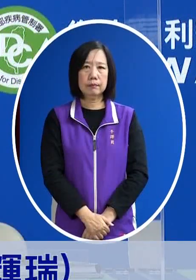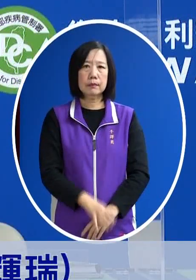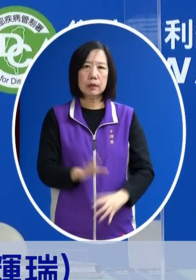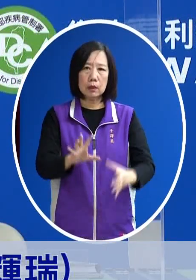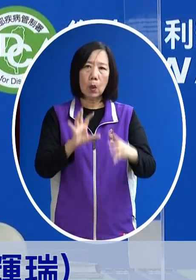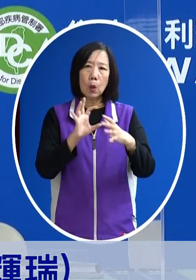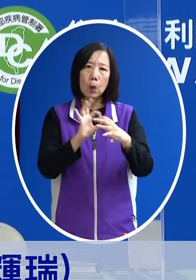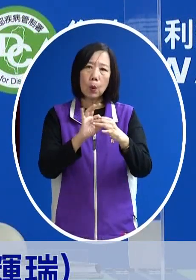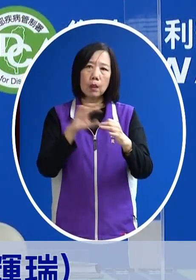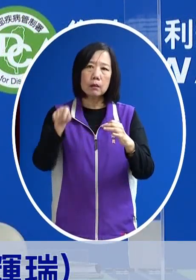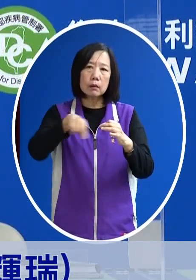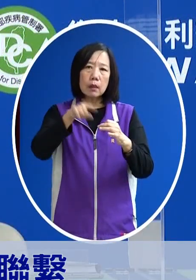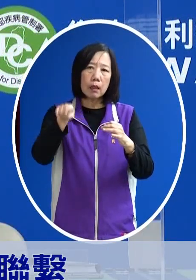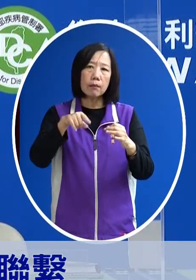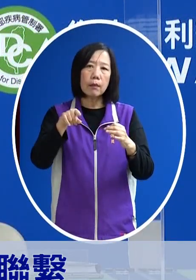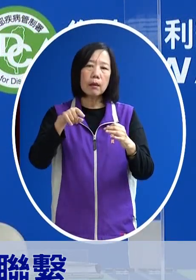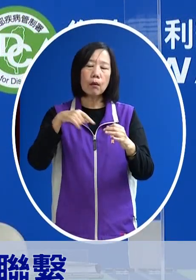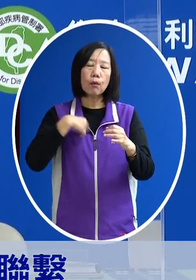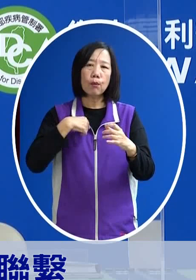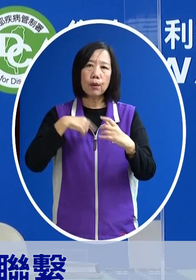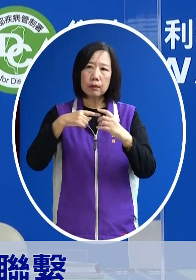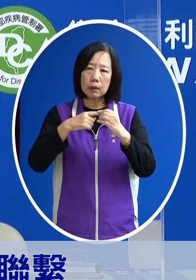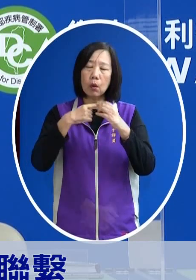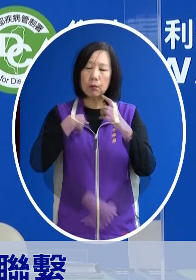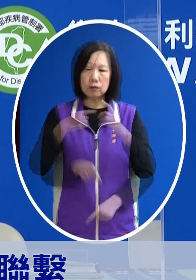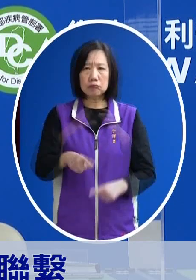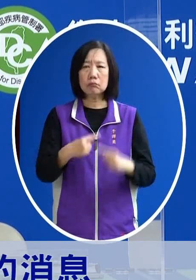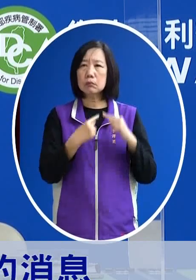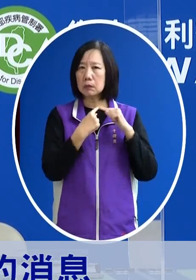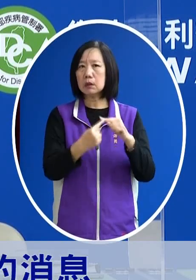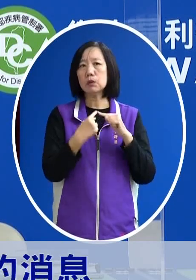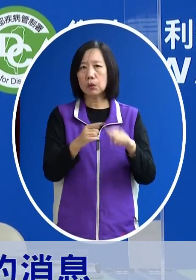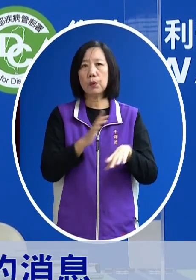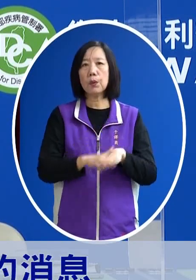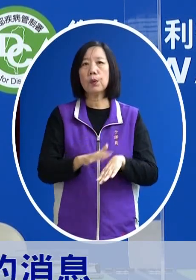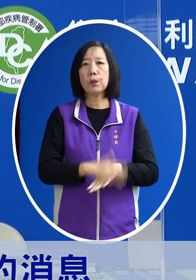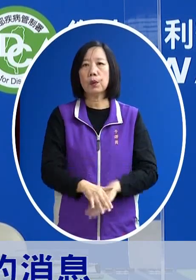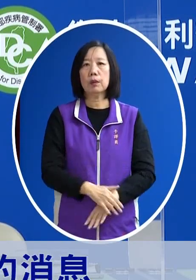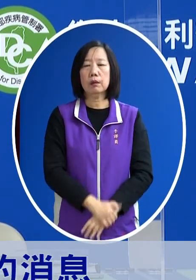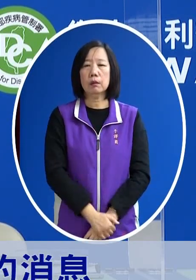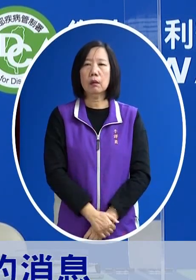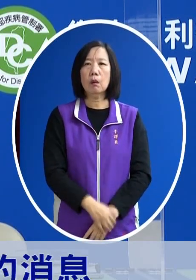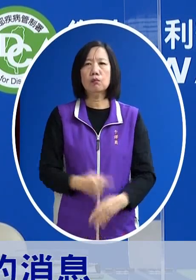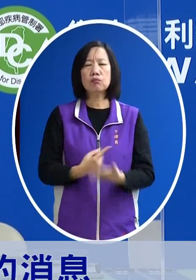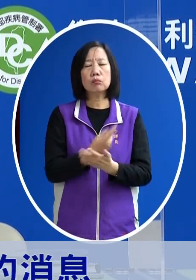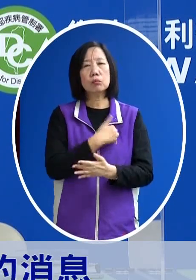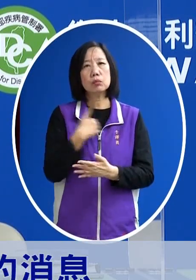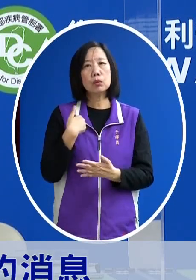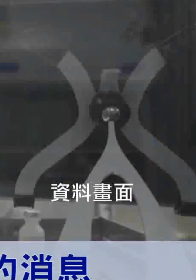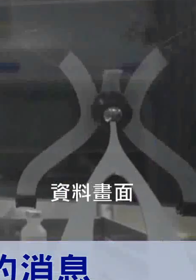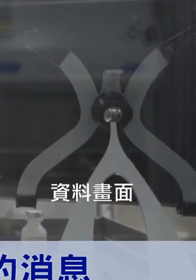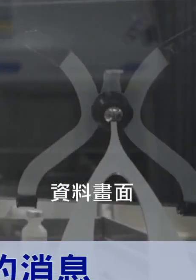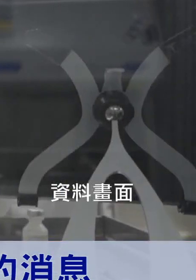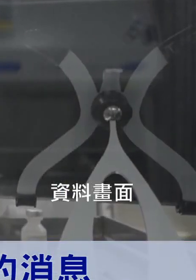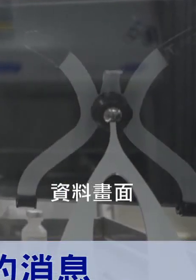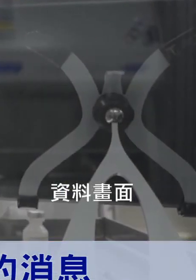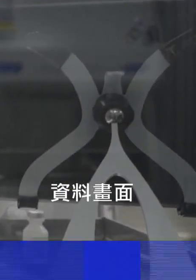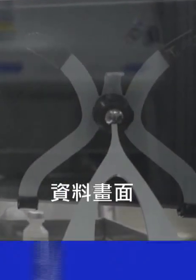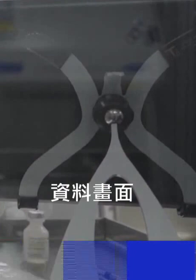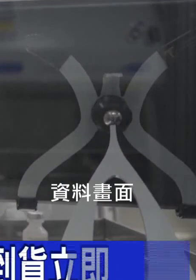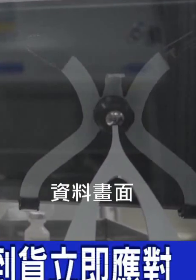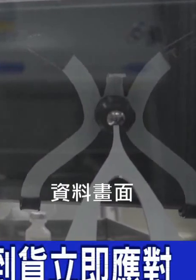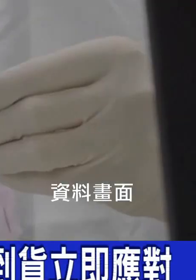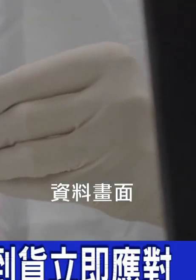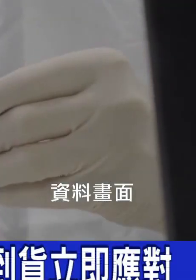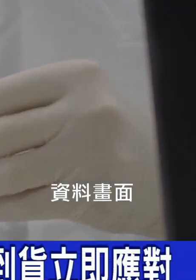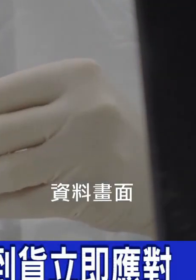有关 COVAX 跟 BNT， 我们都持续跟对方在联系，只能说没有更进一步的消息。 强调疫苗时程非